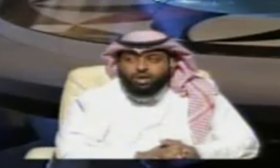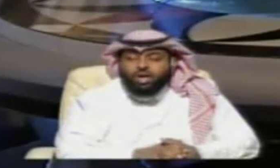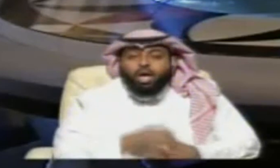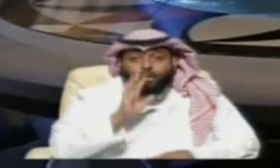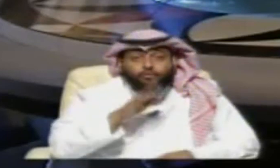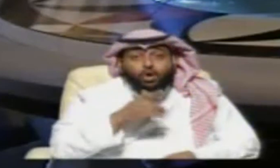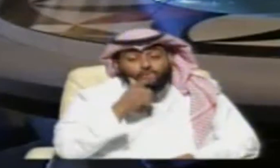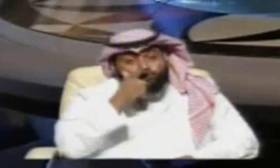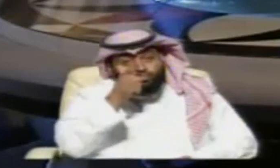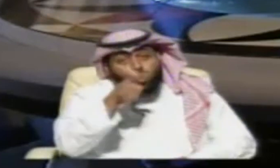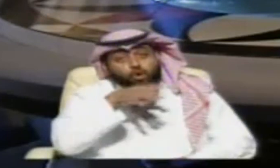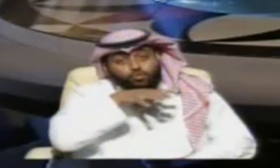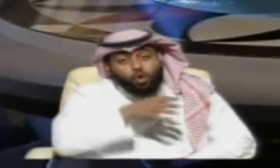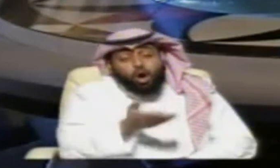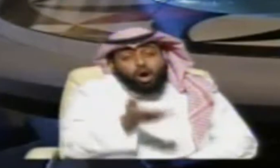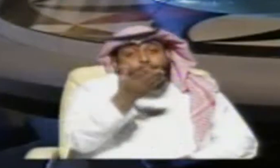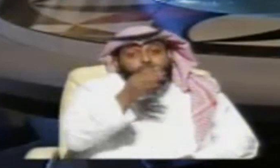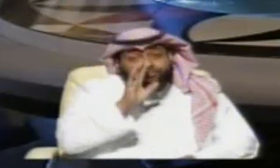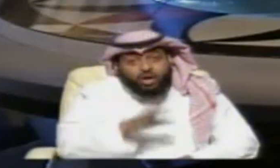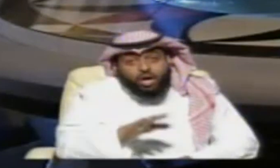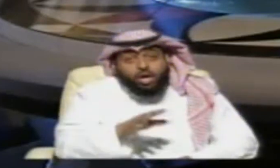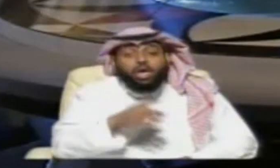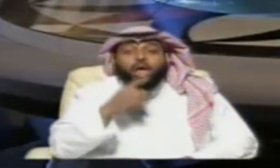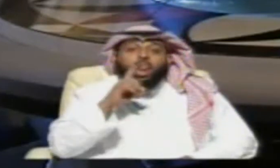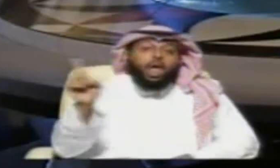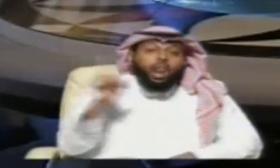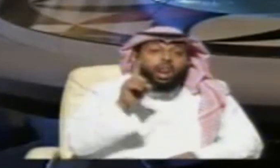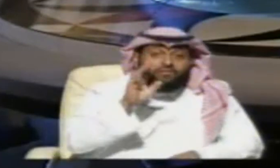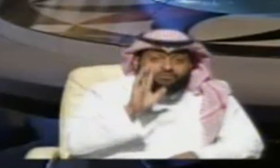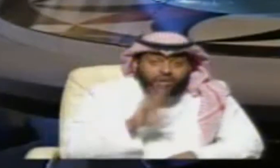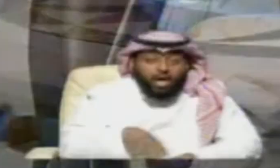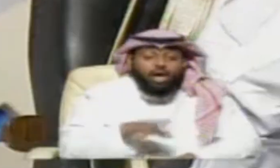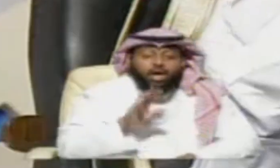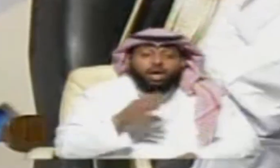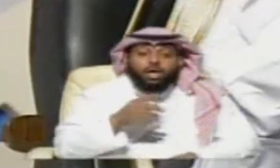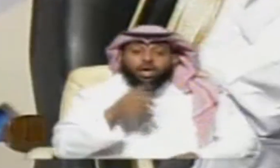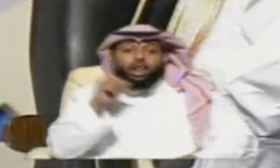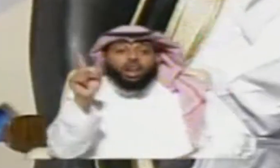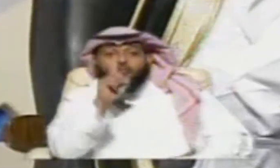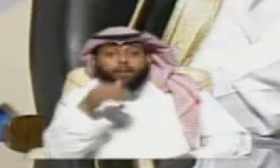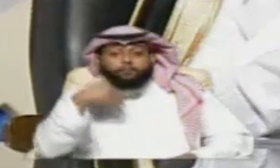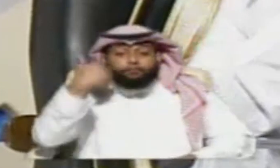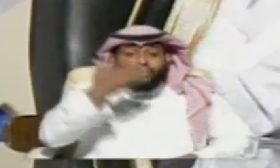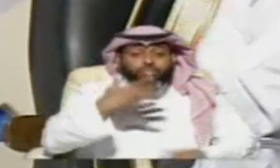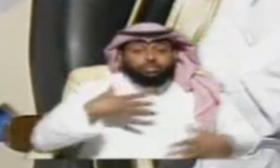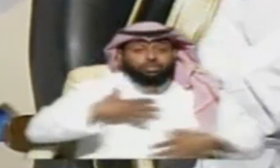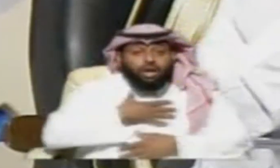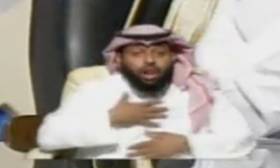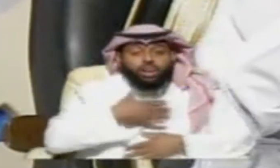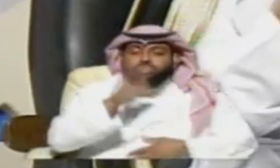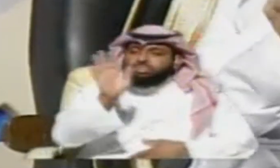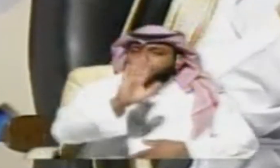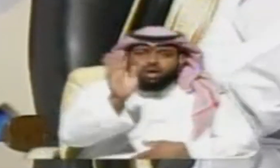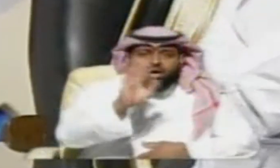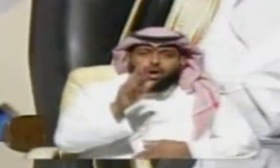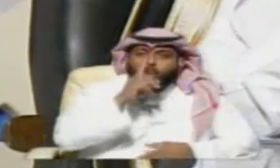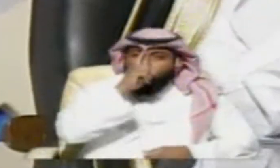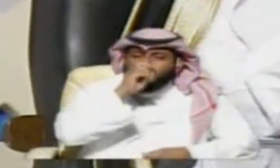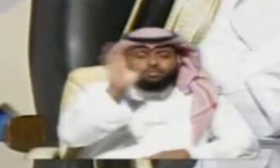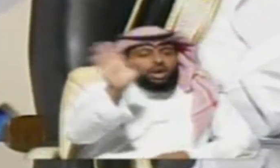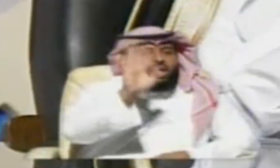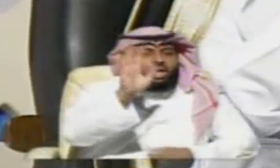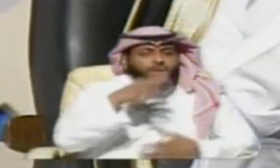لم يأمر النبي صلى الله عليه وسلم بقية الصحابة الذين أسلموهم بالعشرات بل بالآلاف أسلم ولم ينقل أنه أمر كل